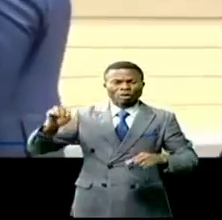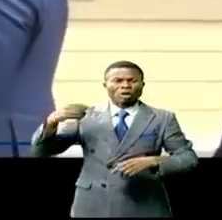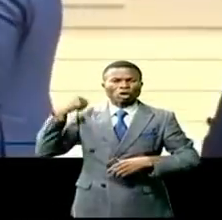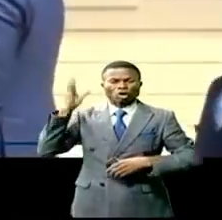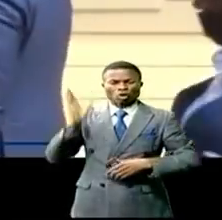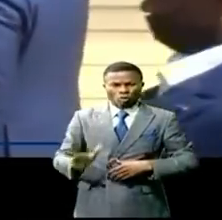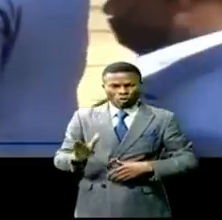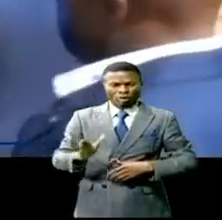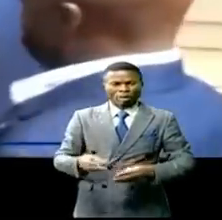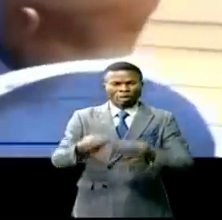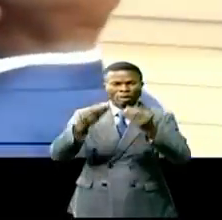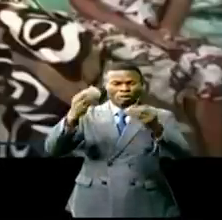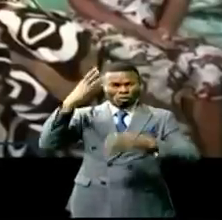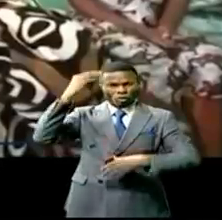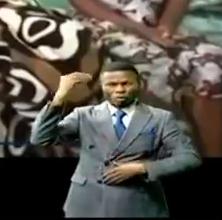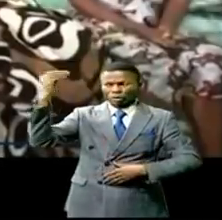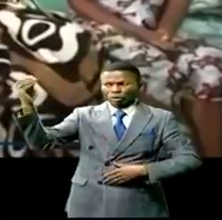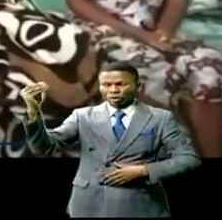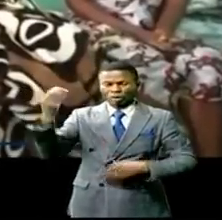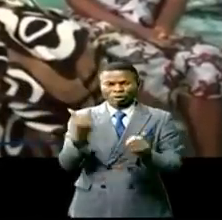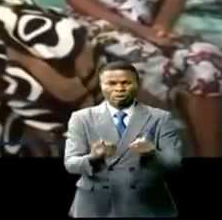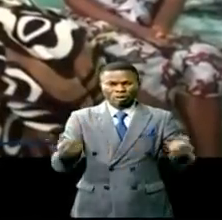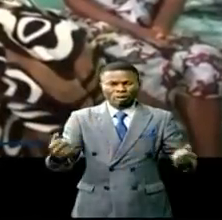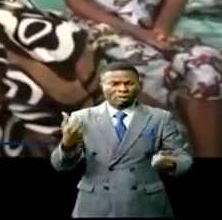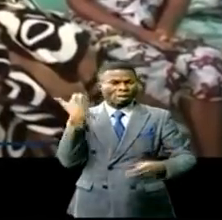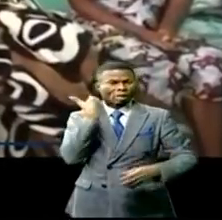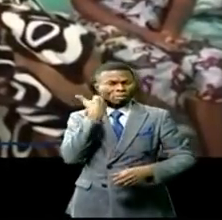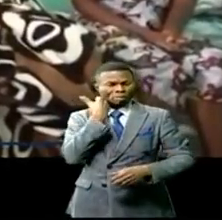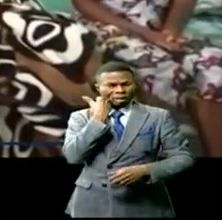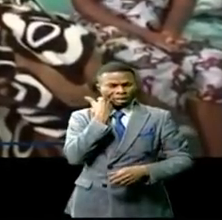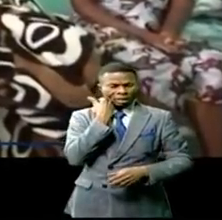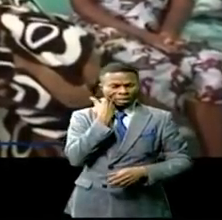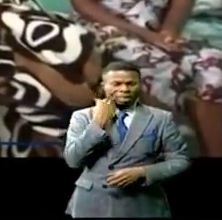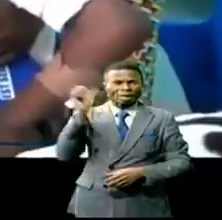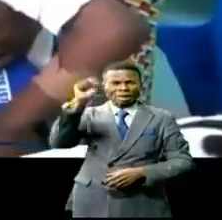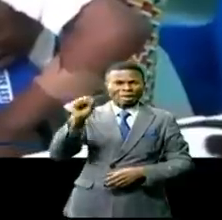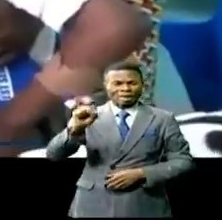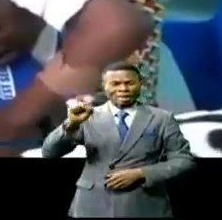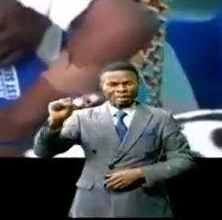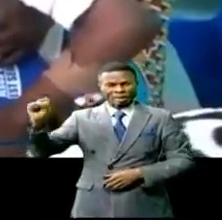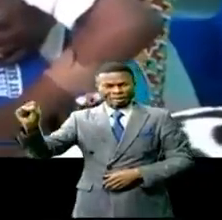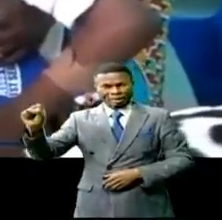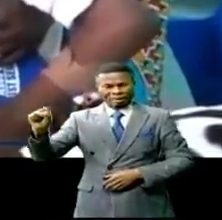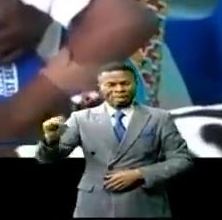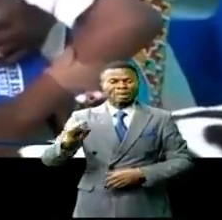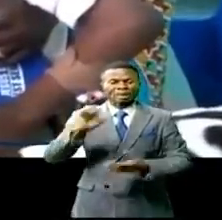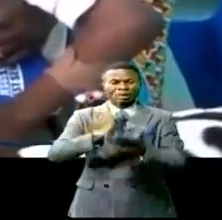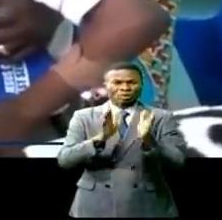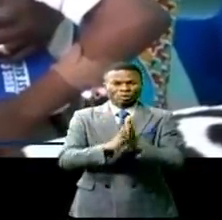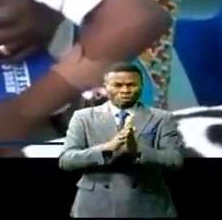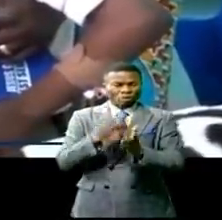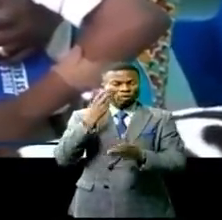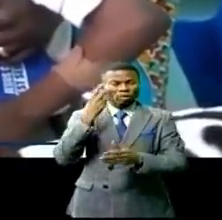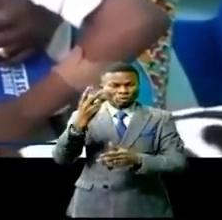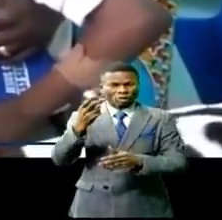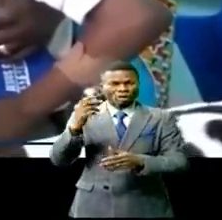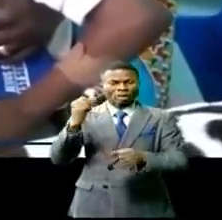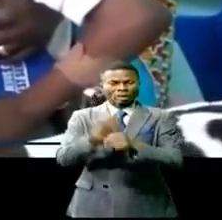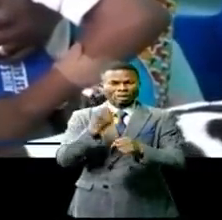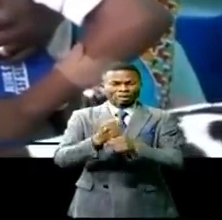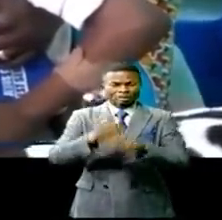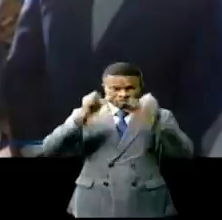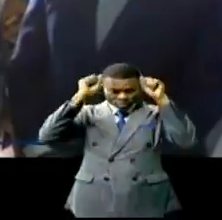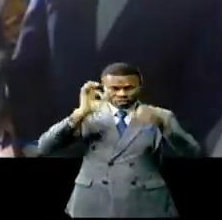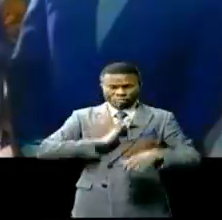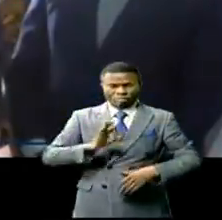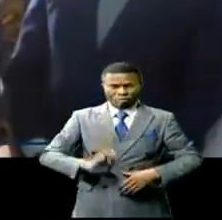essayer de redonner l'espoir aux enfants deux panneaux cythère du haut katanga est également de matérialiser le voeu du chef de l'état félix anticipé